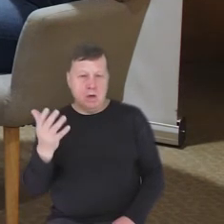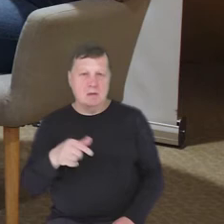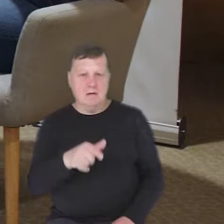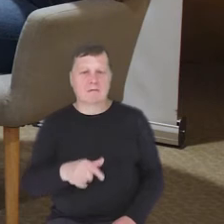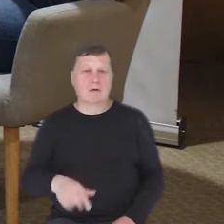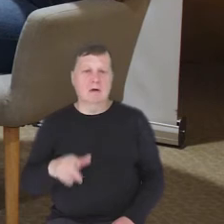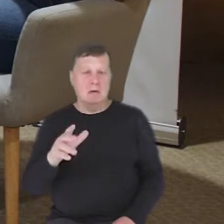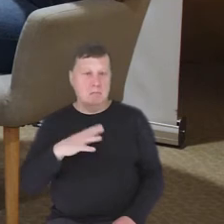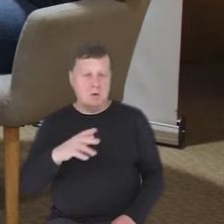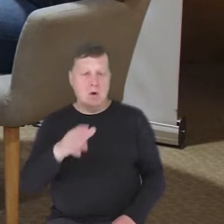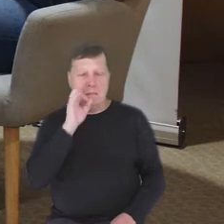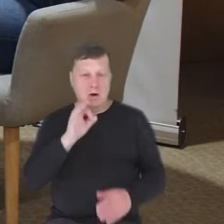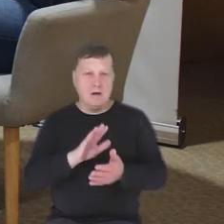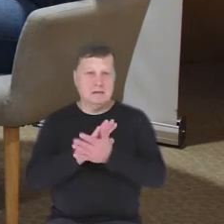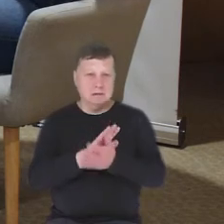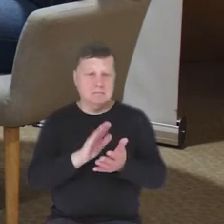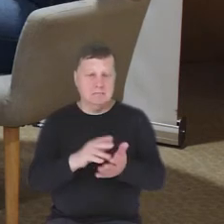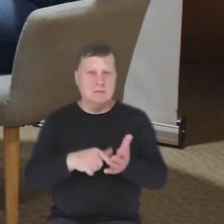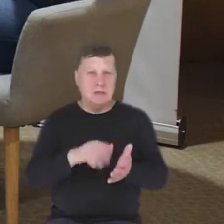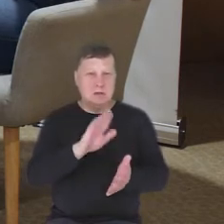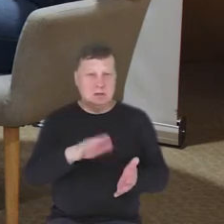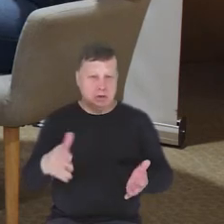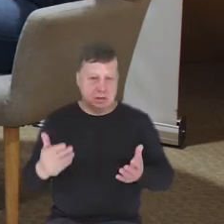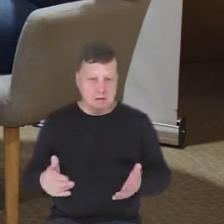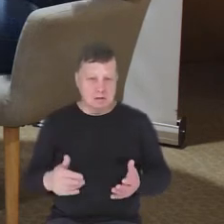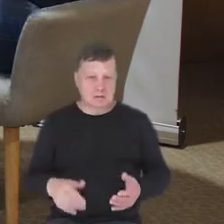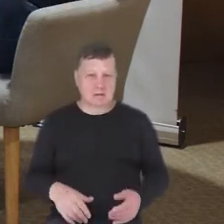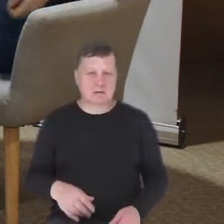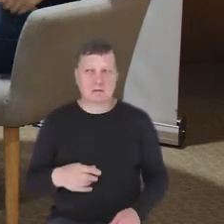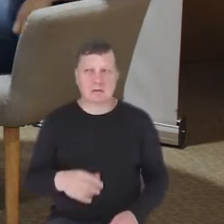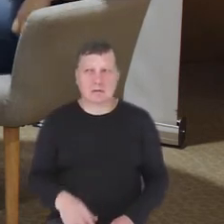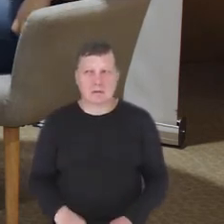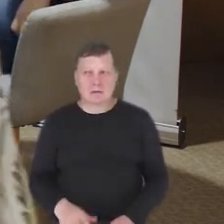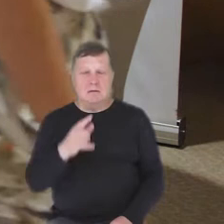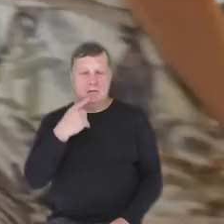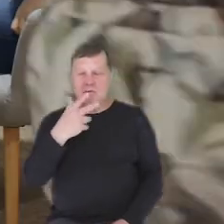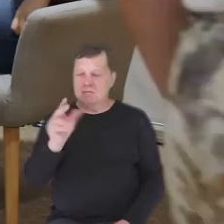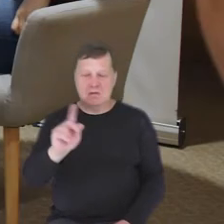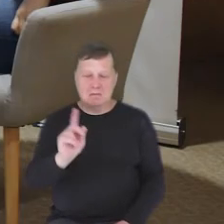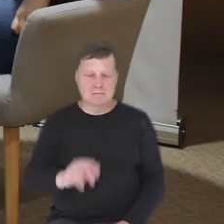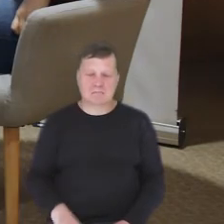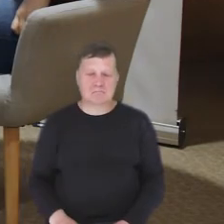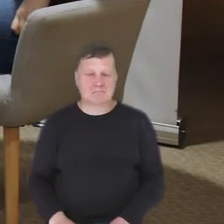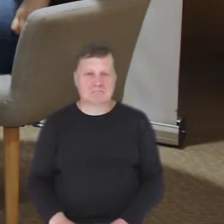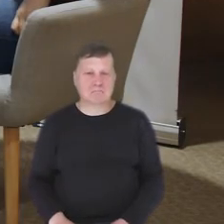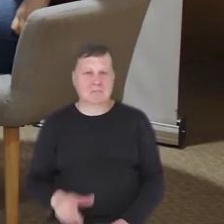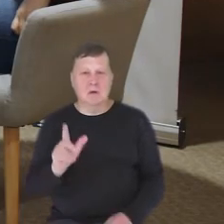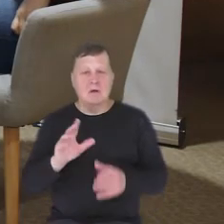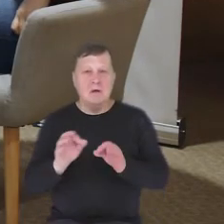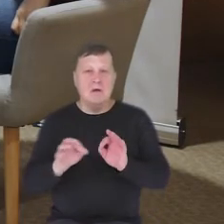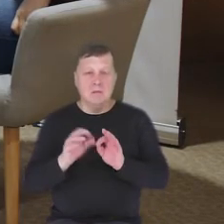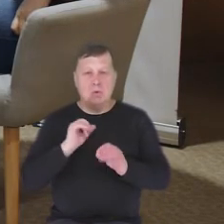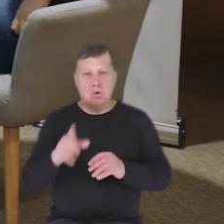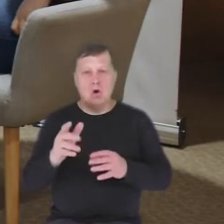powiedziałam absolutnie nie. Nie wiem w ogóle, z czym do ludzi. Tak samo, gdyby pojawiły się jakieś historie, gdzie